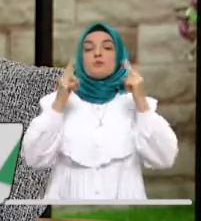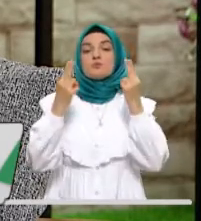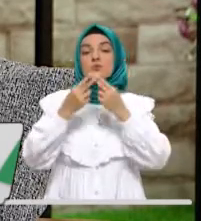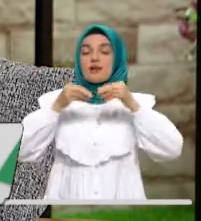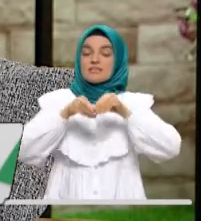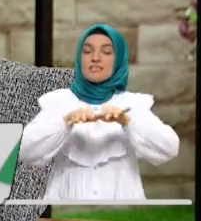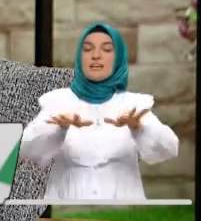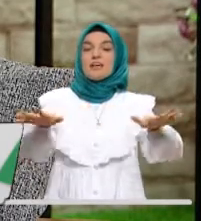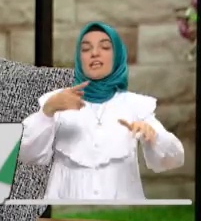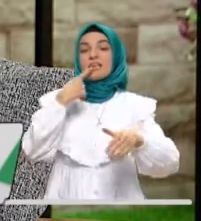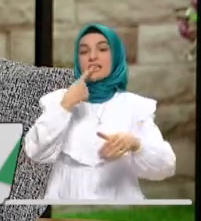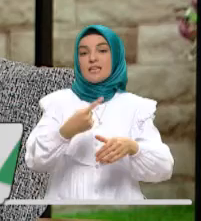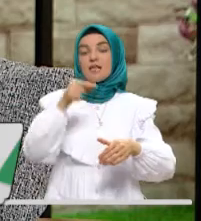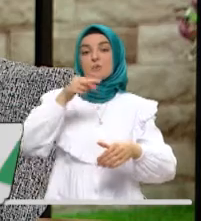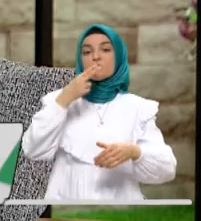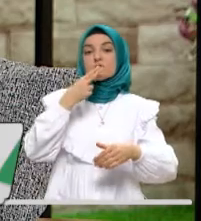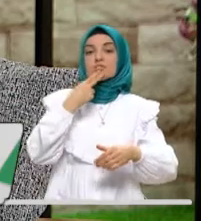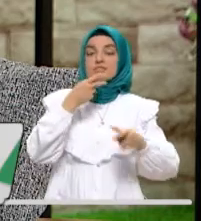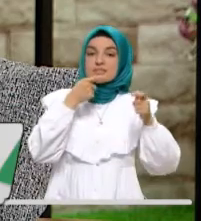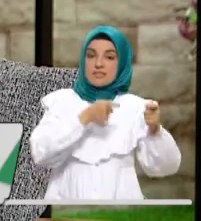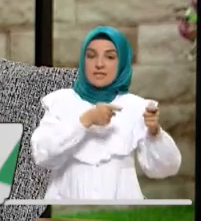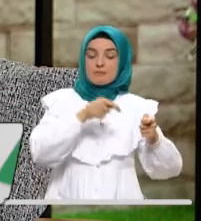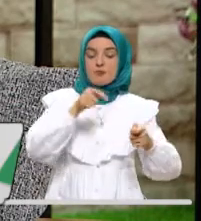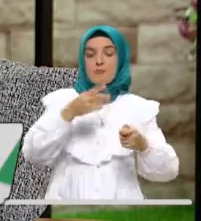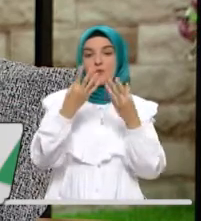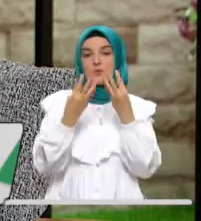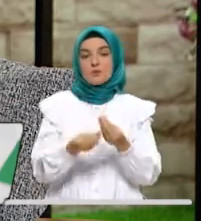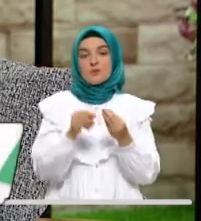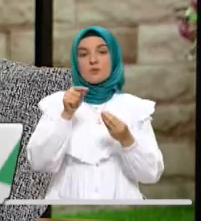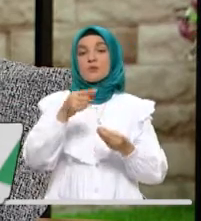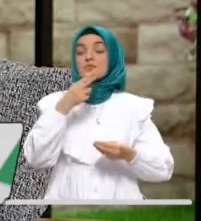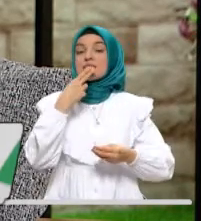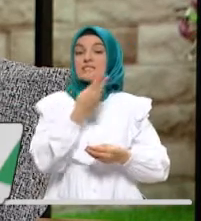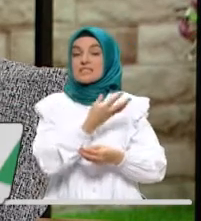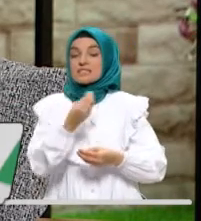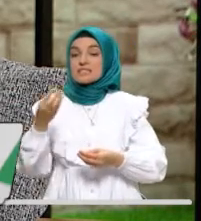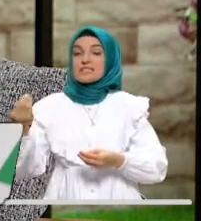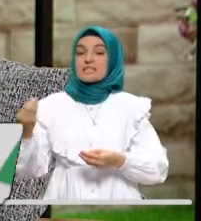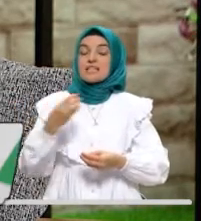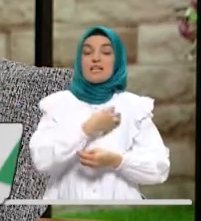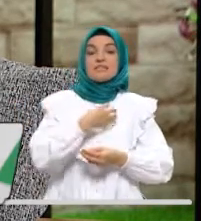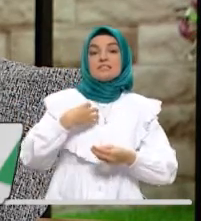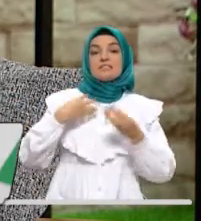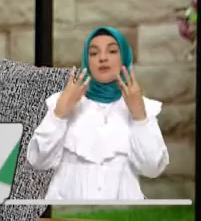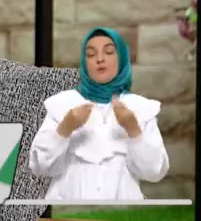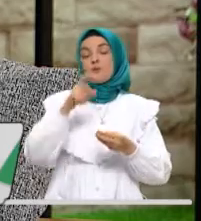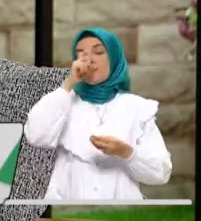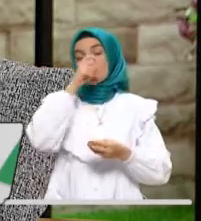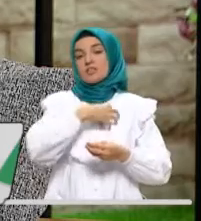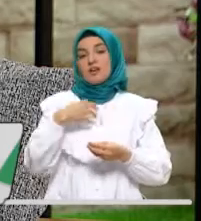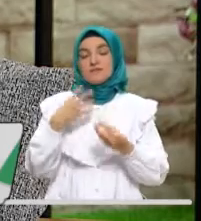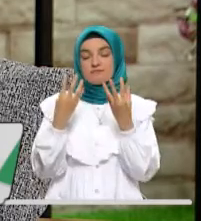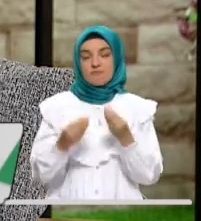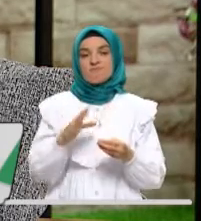yayıldı. Yani bu kızların eğitim görmesi böyle oluyordu. Hı. İşte bu kızlar Valide Sultan oluyorlardı vakti geldiğinde.